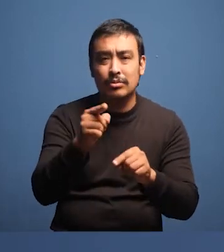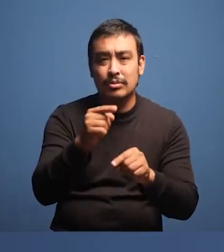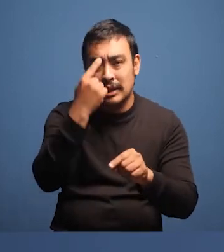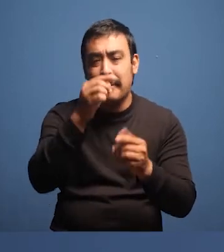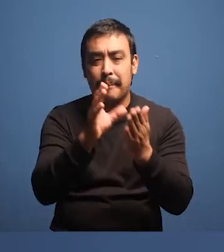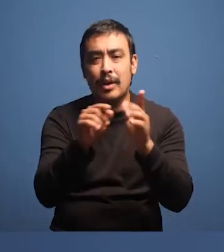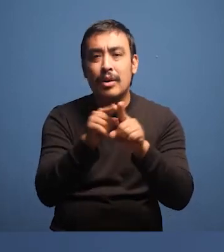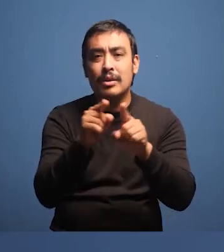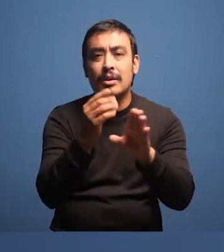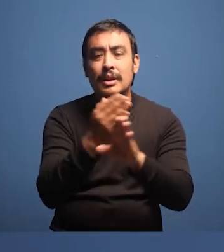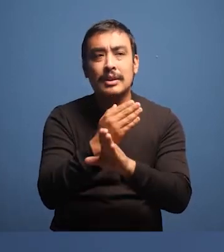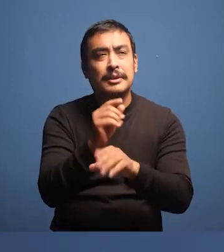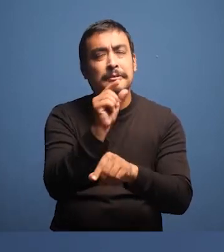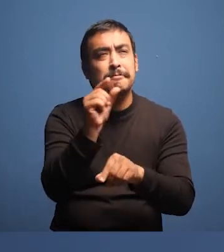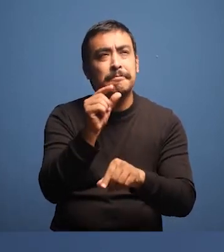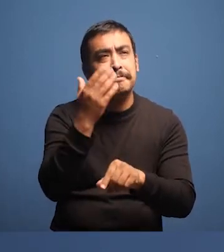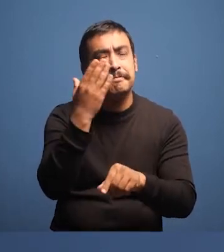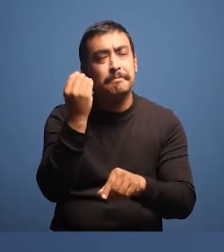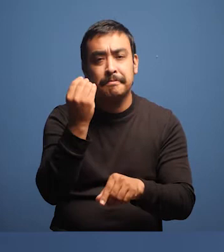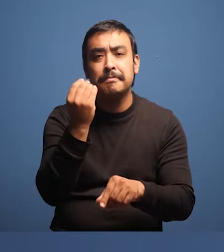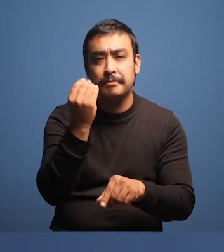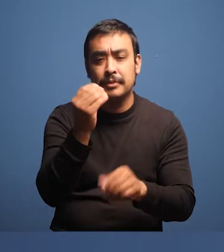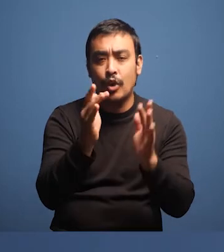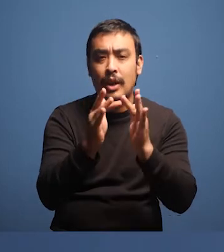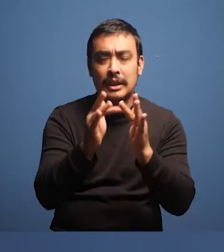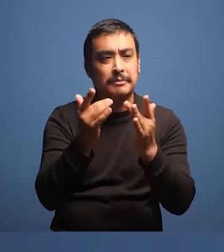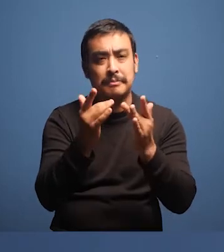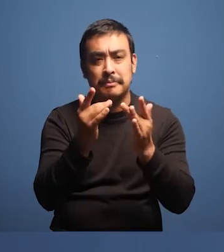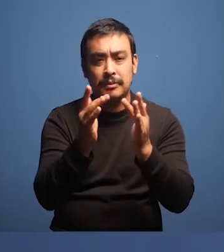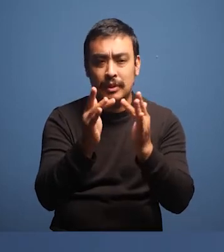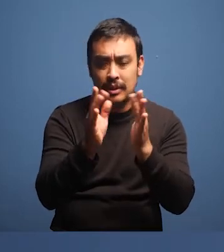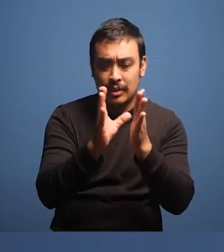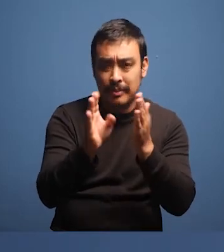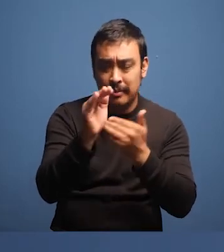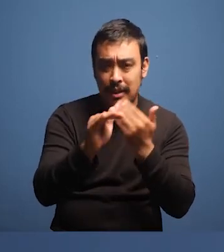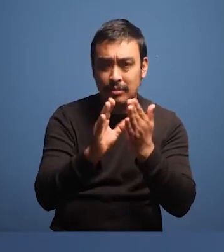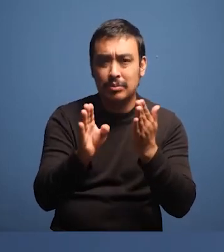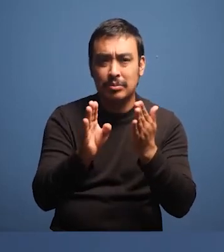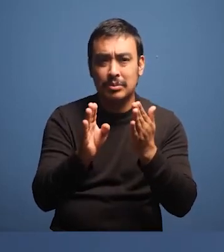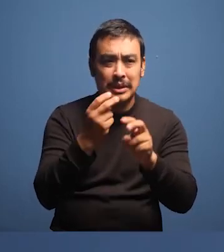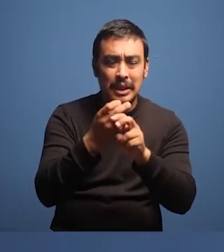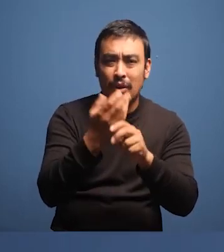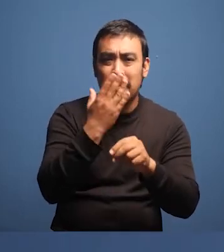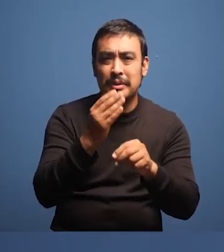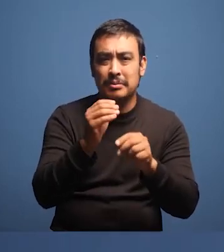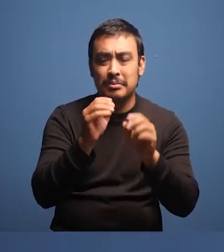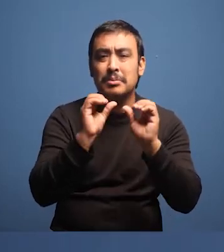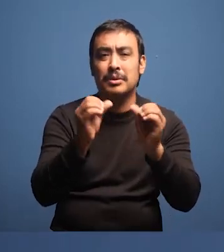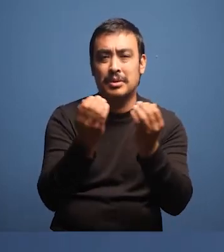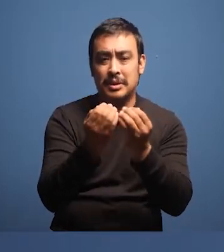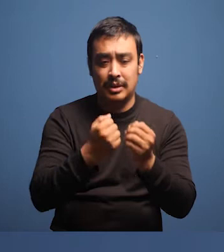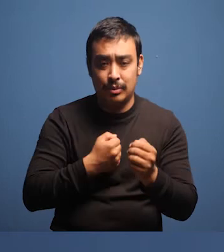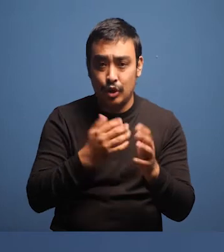हजुरले भन्नुभएको एउटा टर्म के थियो हजुर अनलाइन इम्पर्सनेसन हो अनलाइन इम्पर्सनेसन गर्ने जसले चाहिँ आफू नहुँदा हुँदै